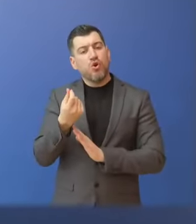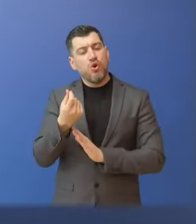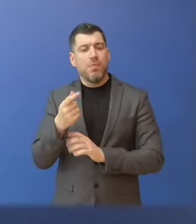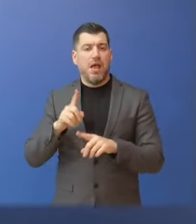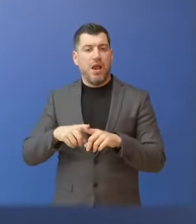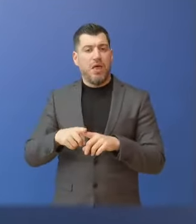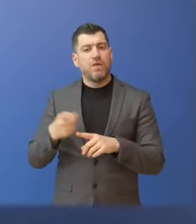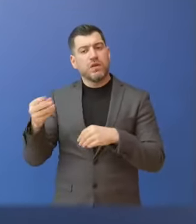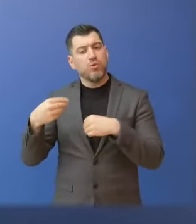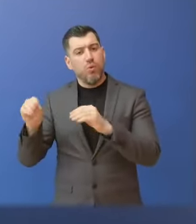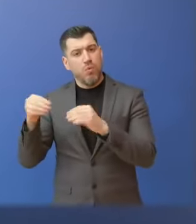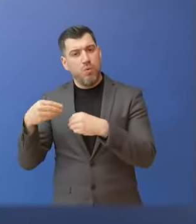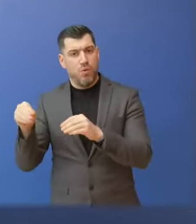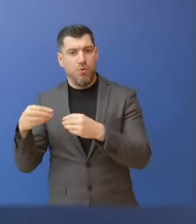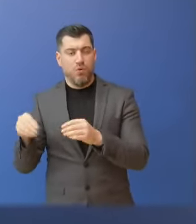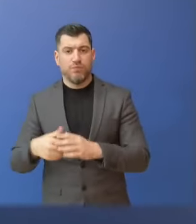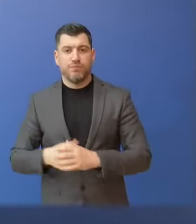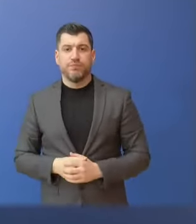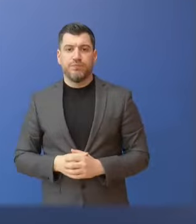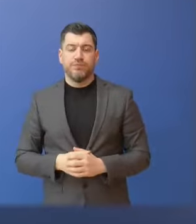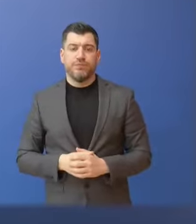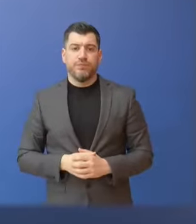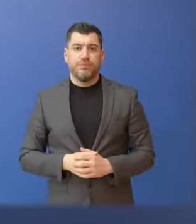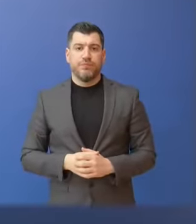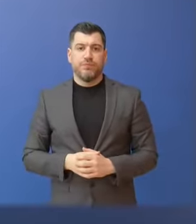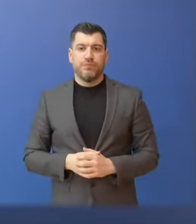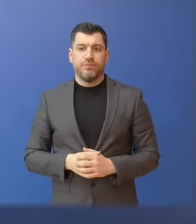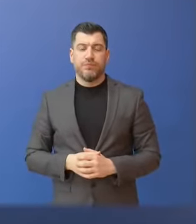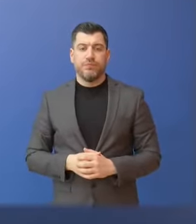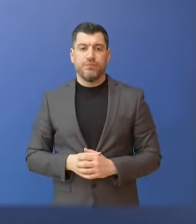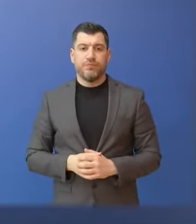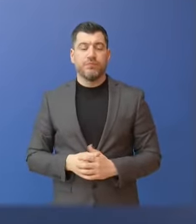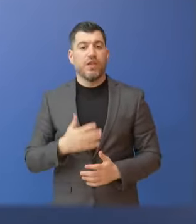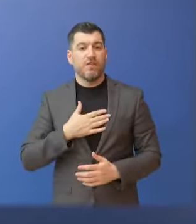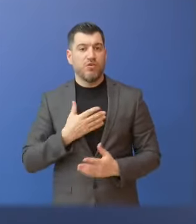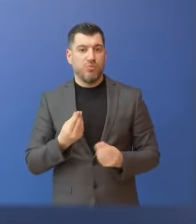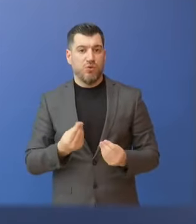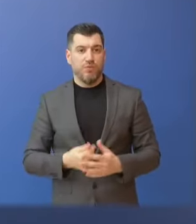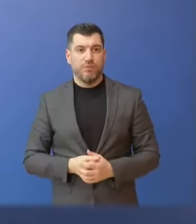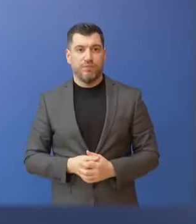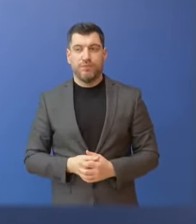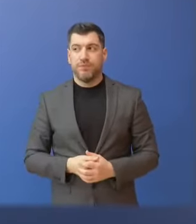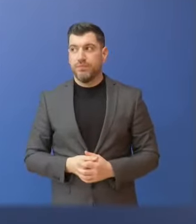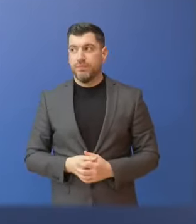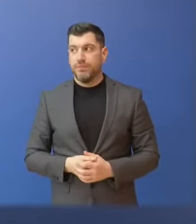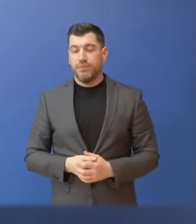εξήγησε ο υπουργός εθνικής άμυνας ευχαριστώ